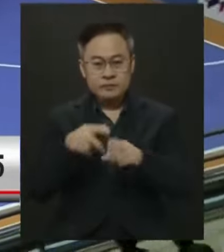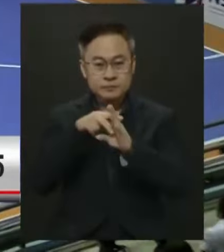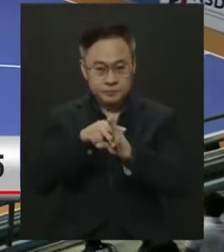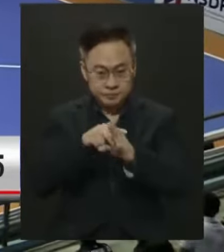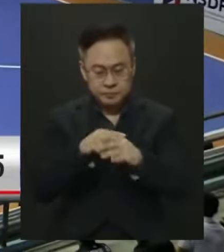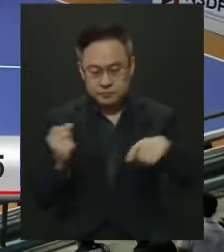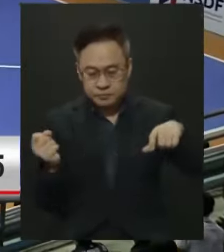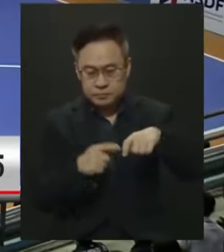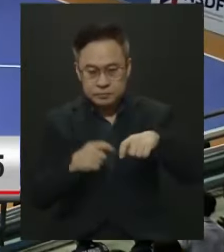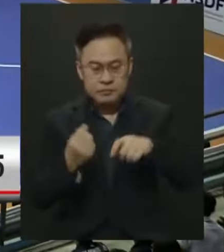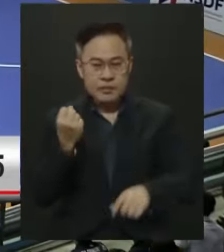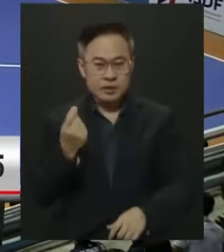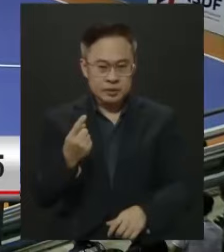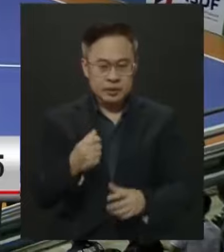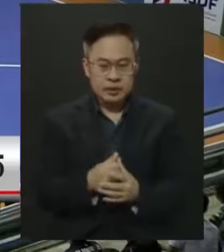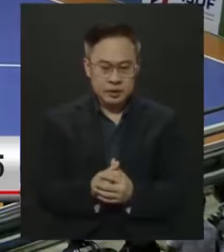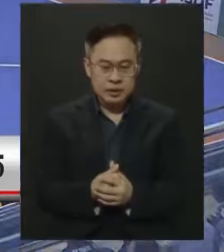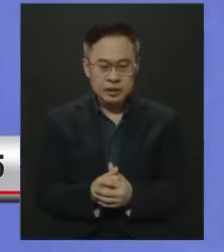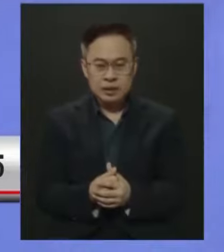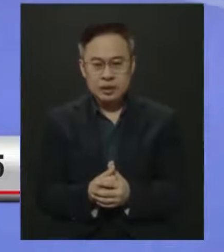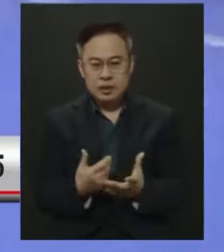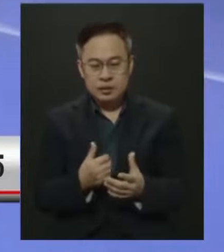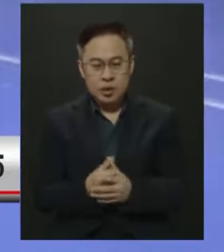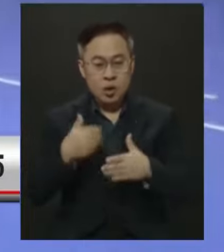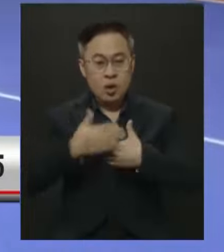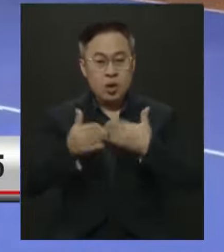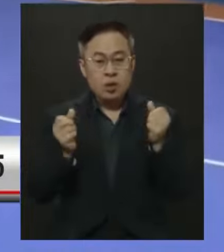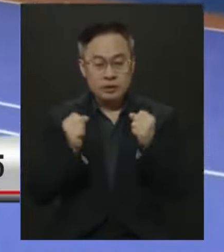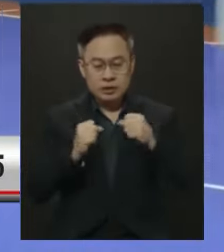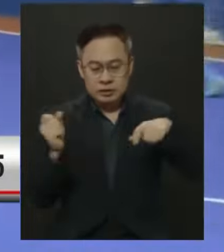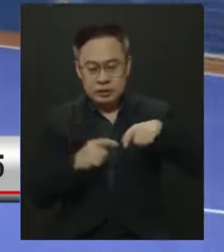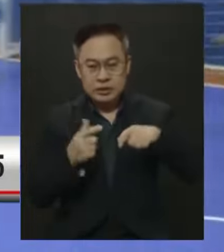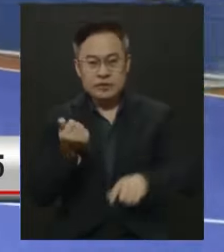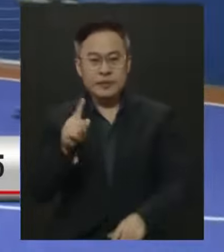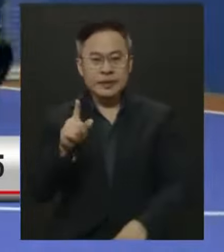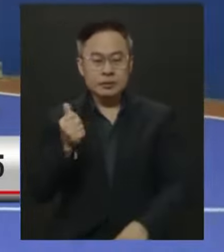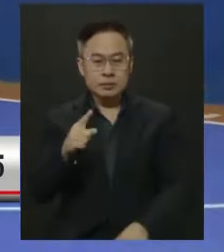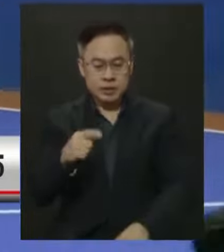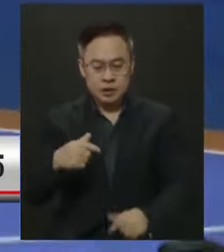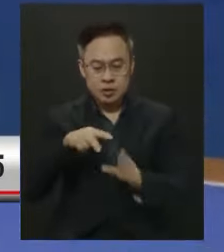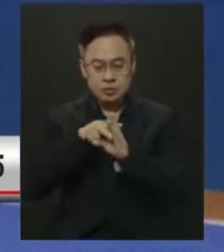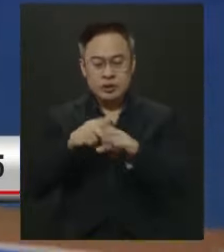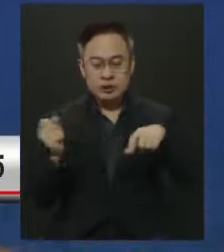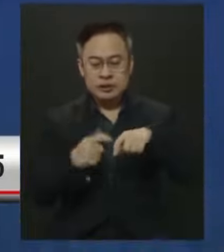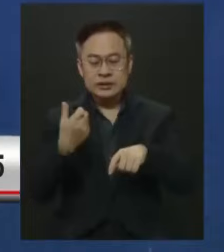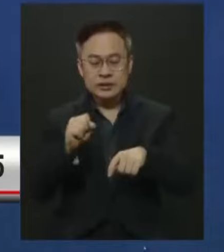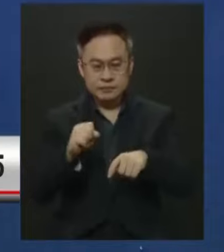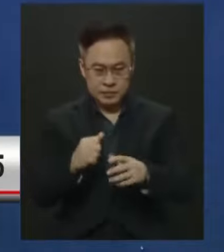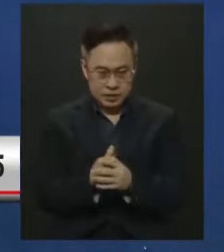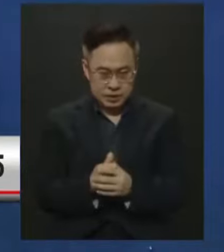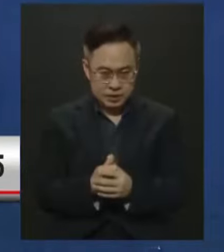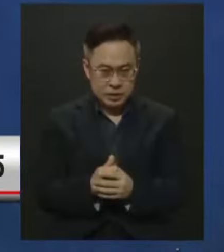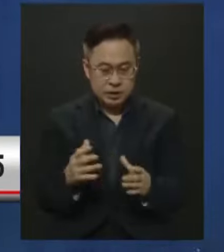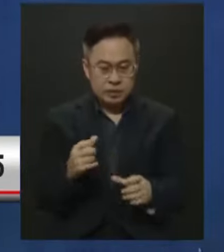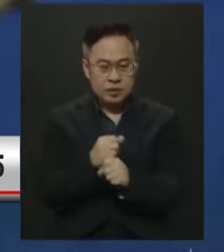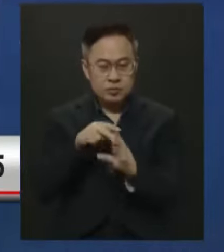ถิติมากสุดในการยิงทีมเดียวไม่ได้นะเพราะว่าห้องเย็นท่าข้ามเนี่ยเขาทำไว้ที่11ประตูแต่ว่าทางด้านของบูเวฟชลบุ